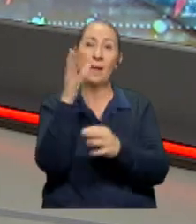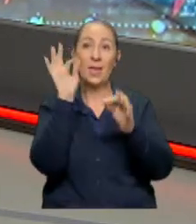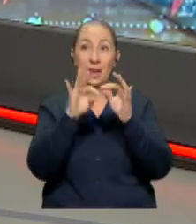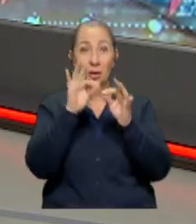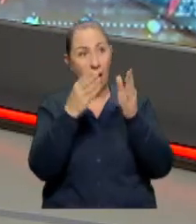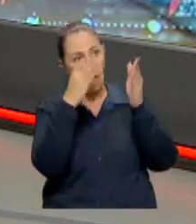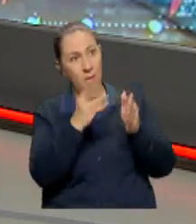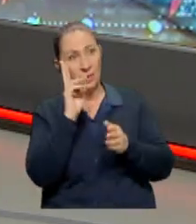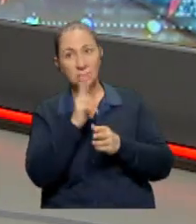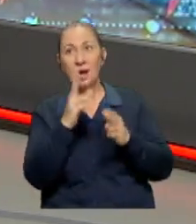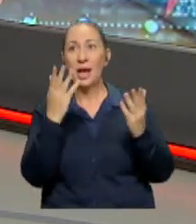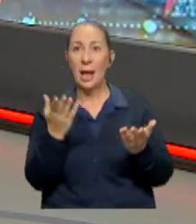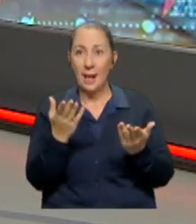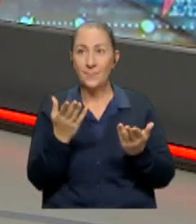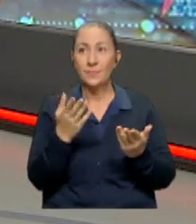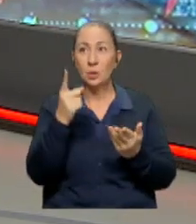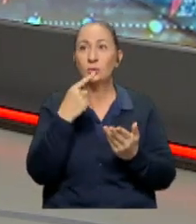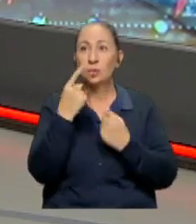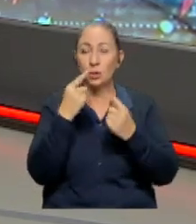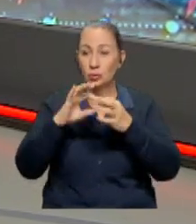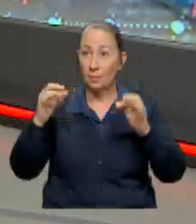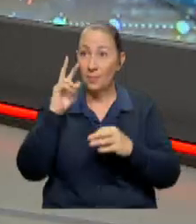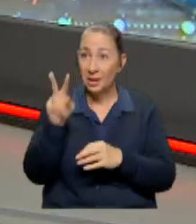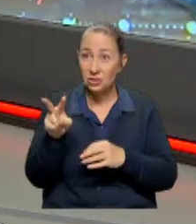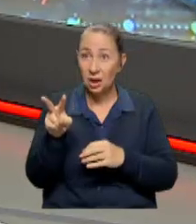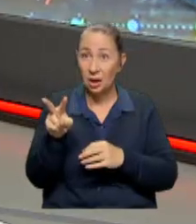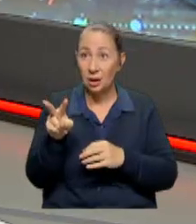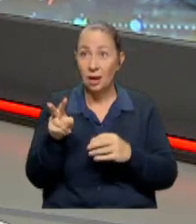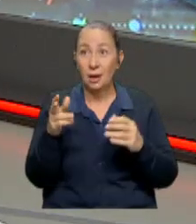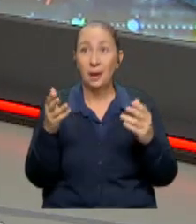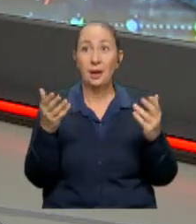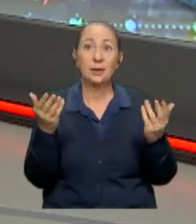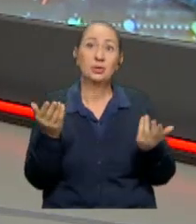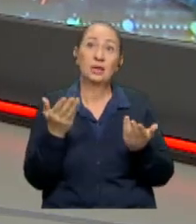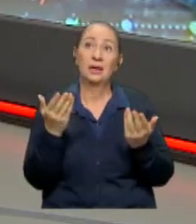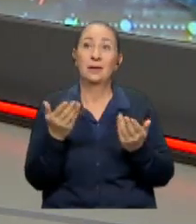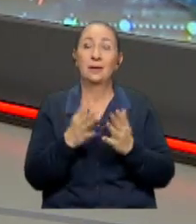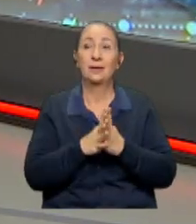ekonominin haline bakınca hem o söylenenlere bakılınca işte